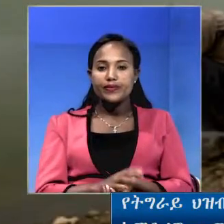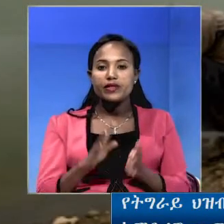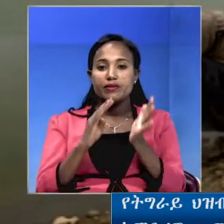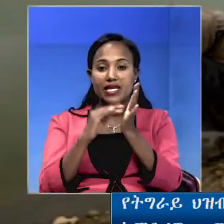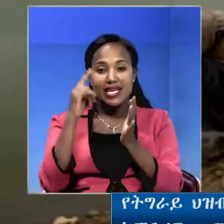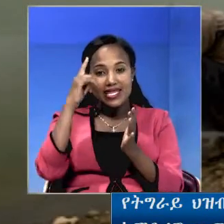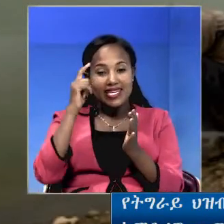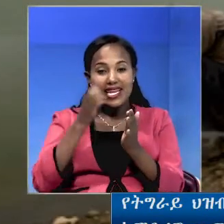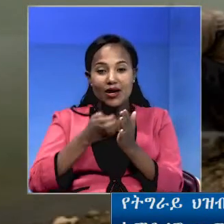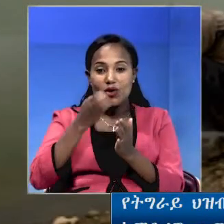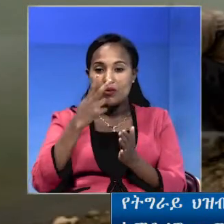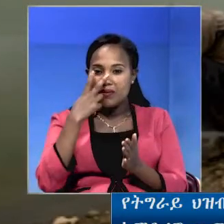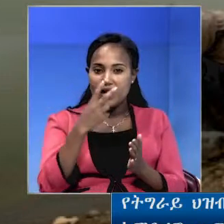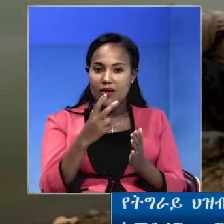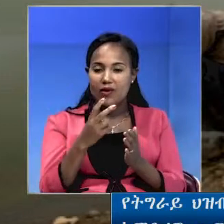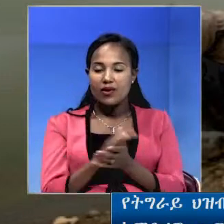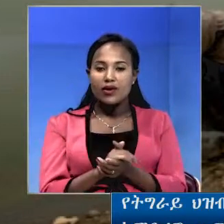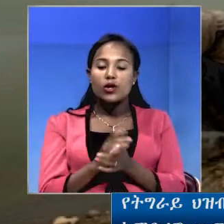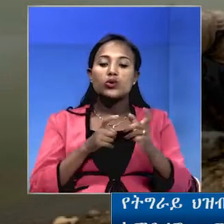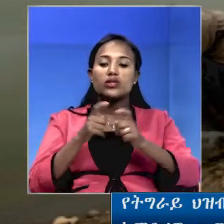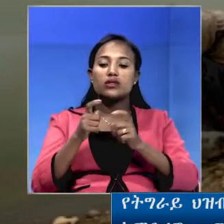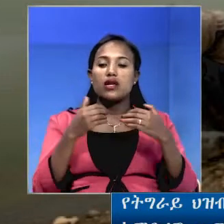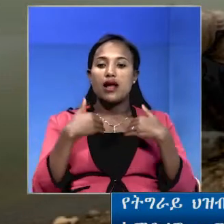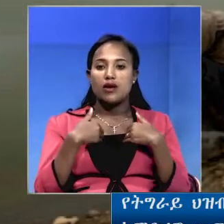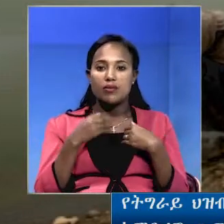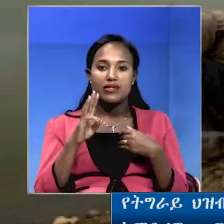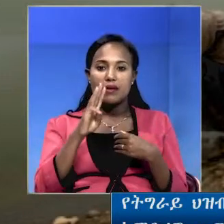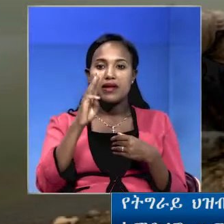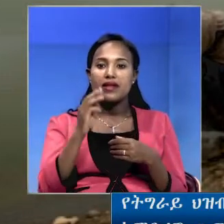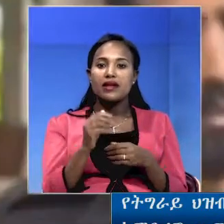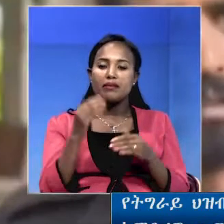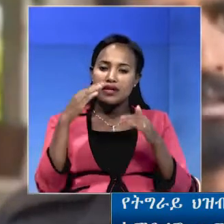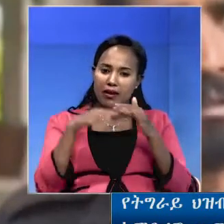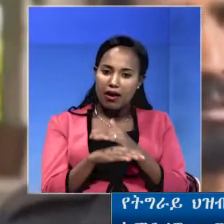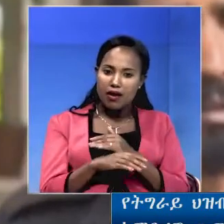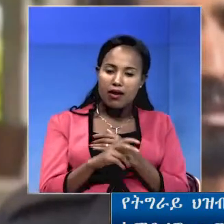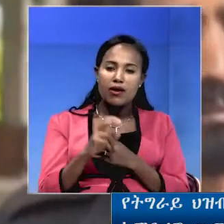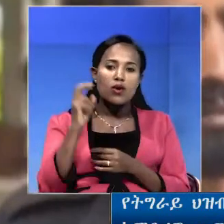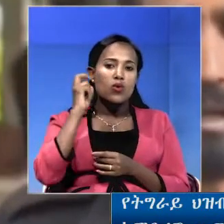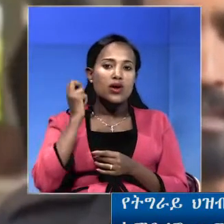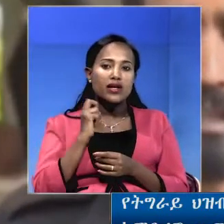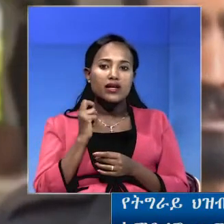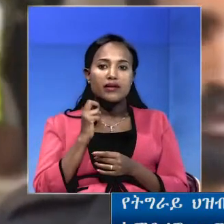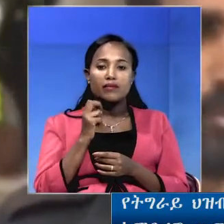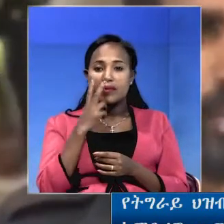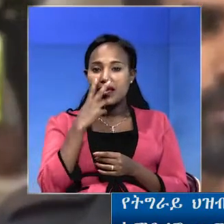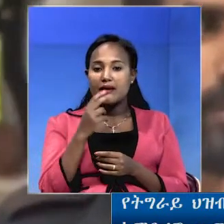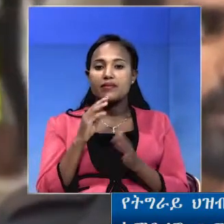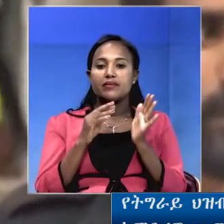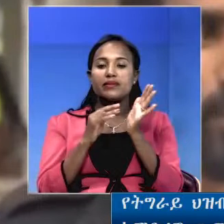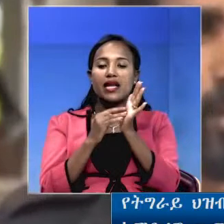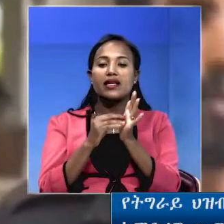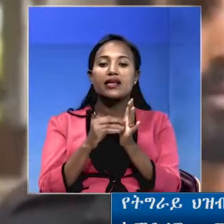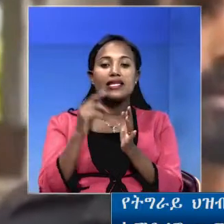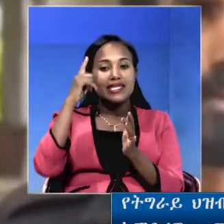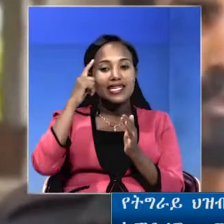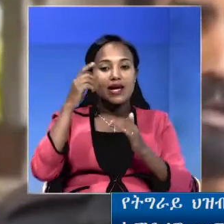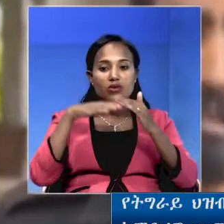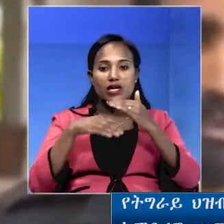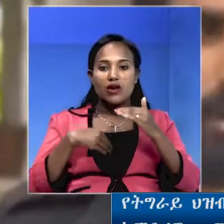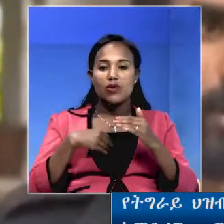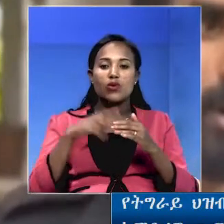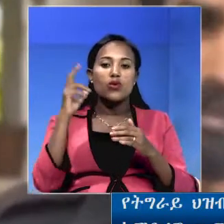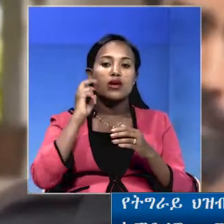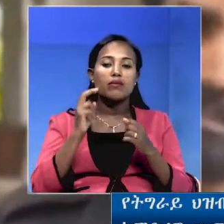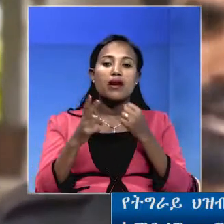የትግራይ ኢኮኖሚ ብናየው በኤፈርት ውስጥ ነው ቁጥጥር ነው ያለው። በስሚንቶም ብትገባ በወርቅ ደር የወርቅ ብታየው፣ ለምሳሌ ትግራይ ውስጥ ያለው ትልቁ የወርቅ